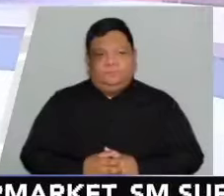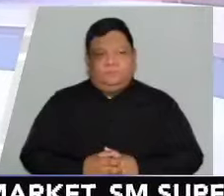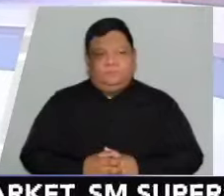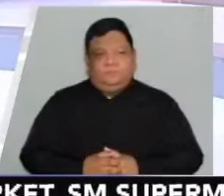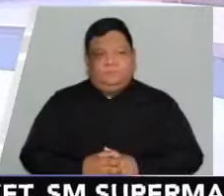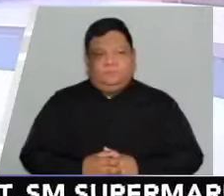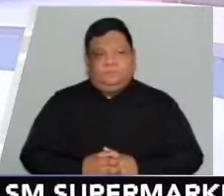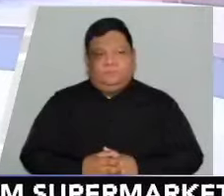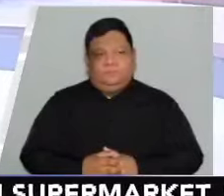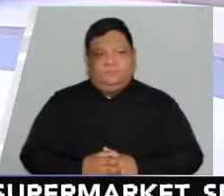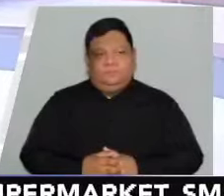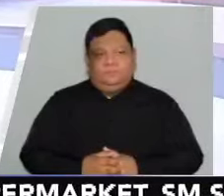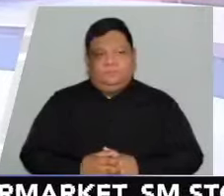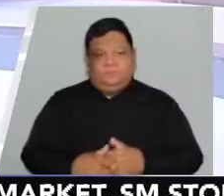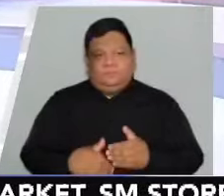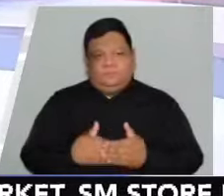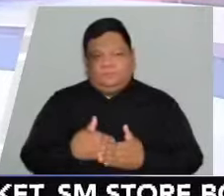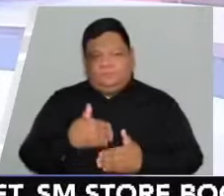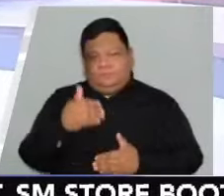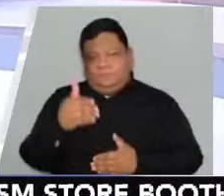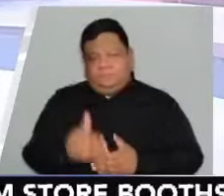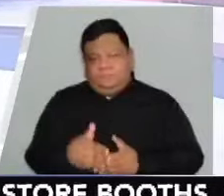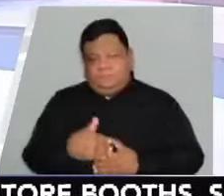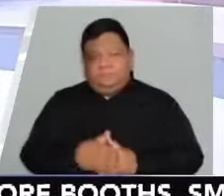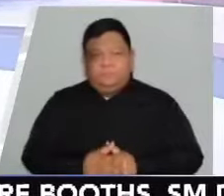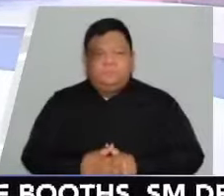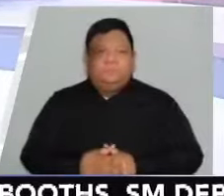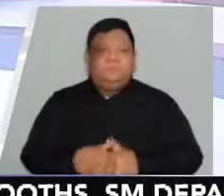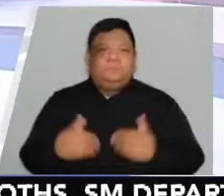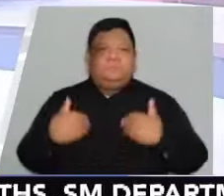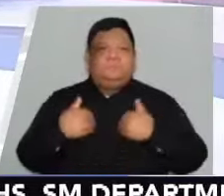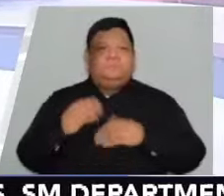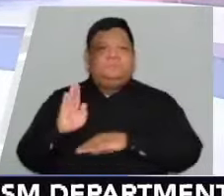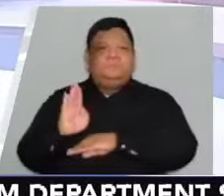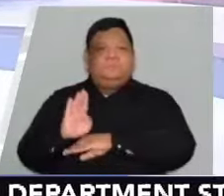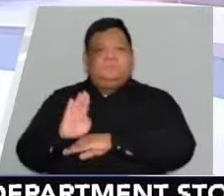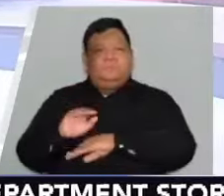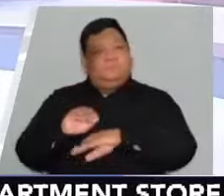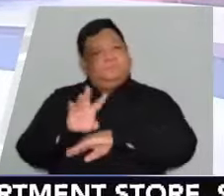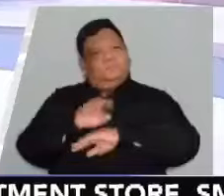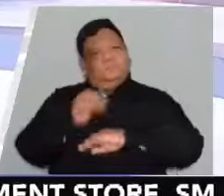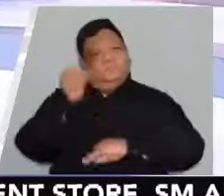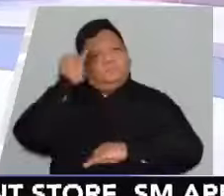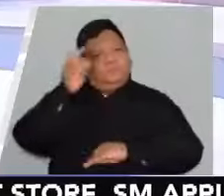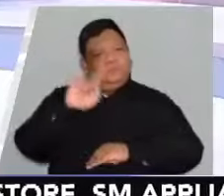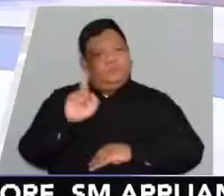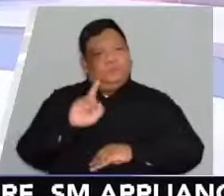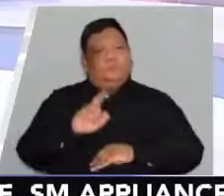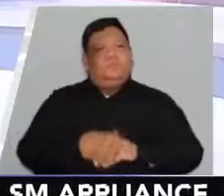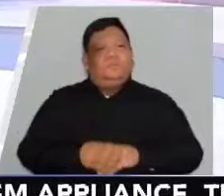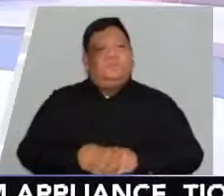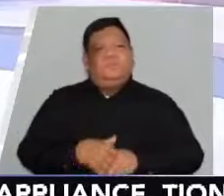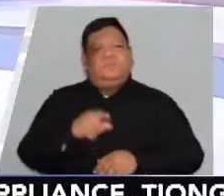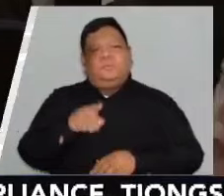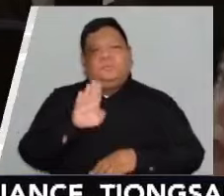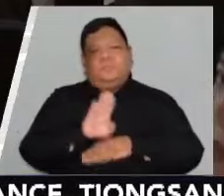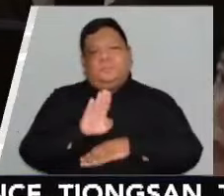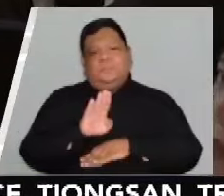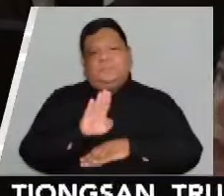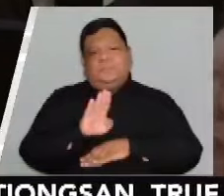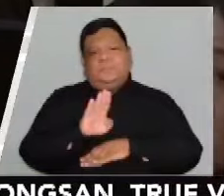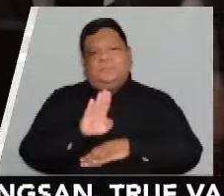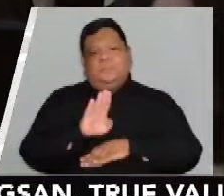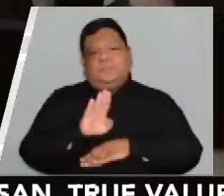Nagbigay ng mga idea at tip ang ilang negosyante sa 14th Philippine SME Business Expo sa Pasay. At layan